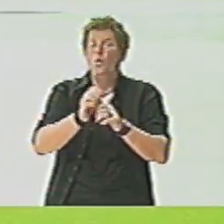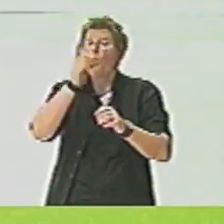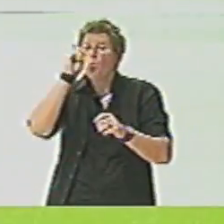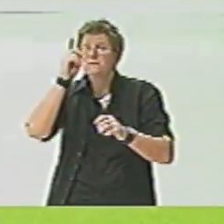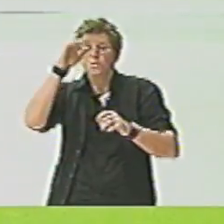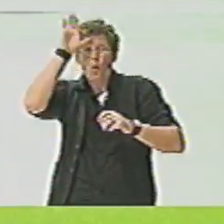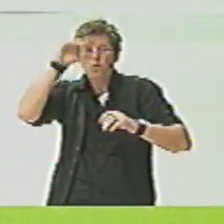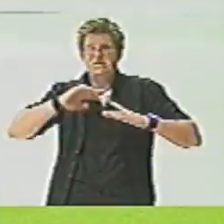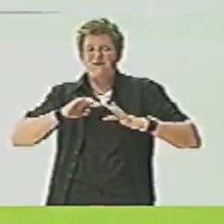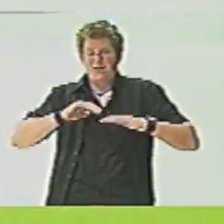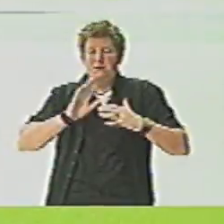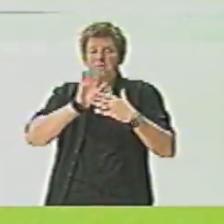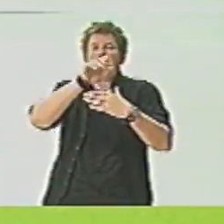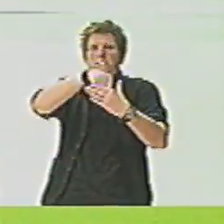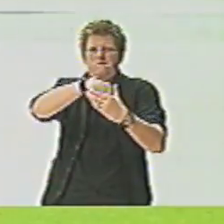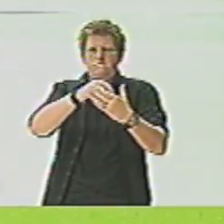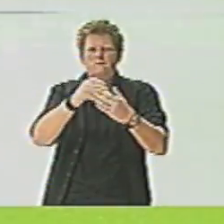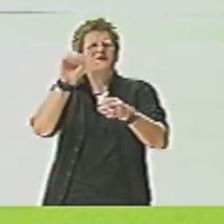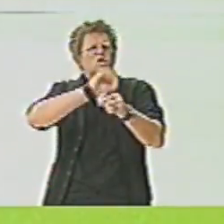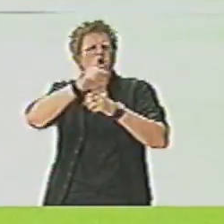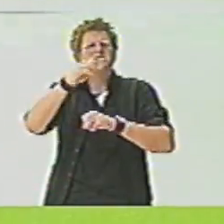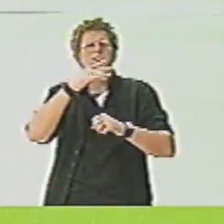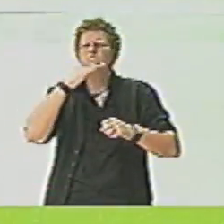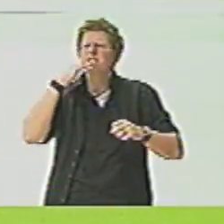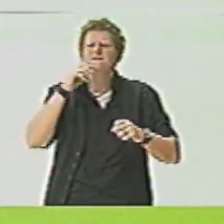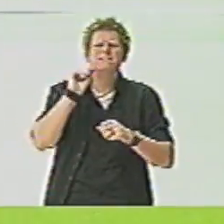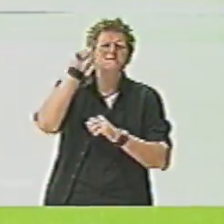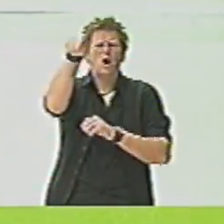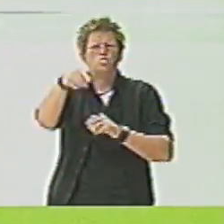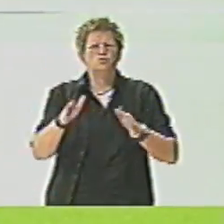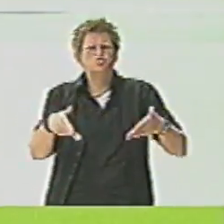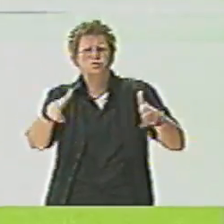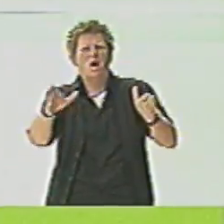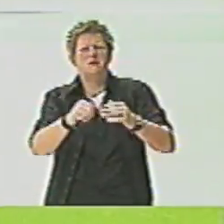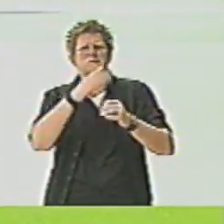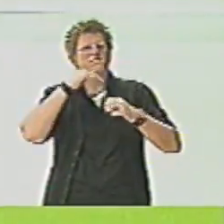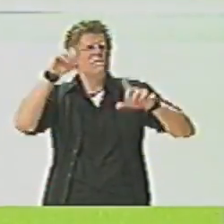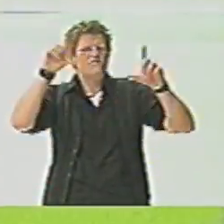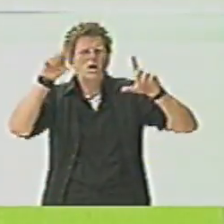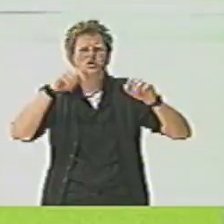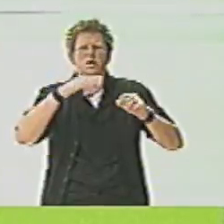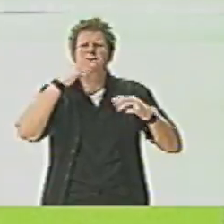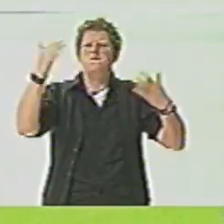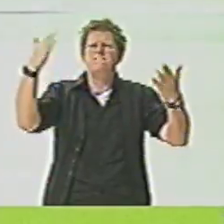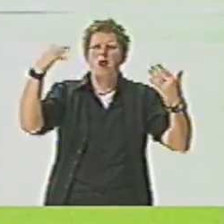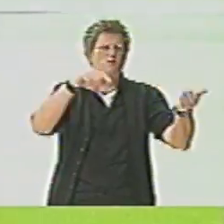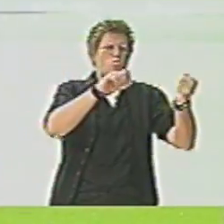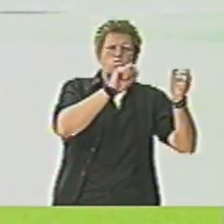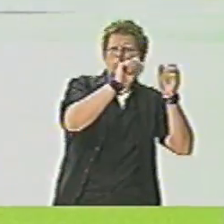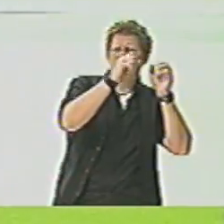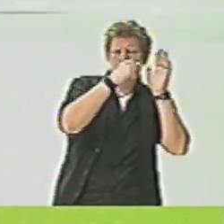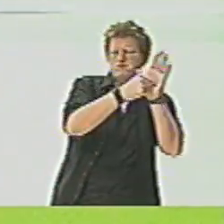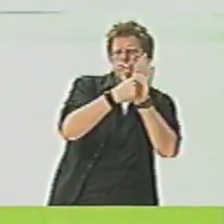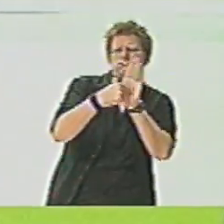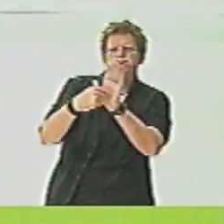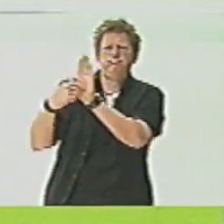der Straße gehabt. Wir haben wahnsinnig viel Veranstaltungen hinbekommen. Ja, und wir hatten schwierige Rahmenbedingungen. Eine